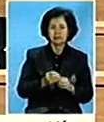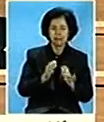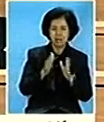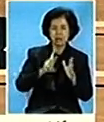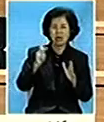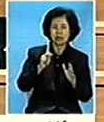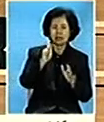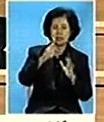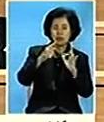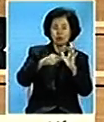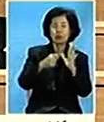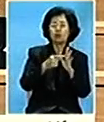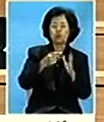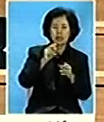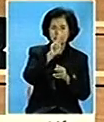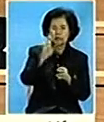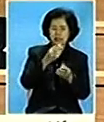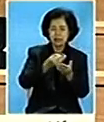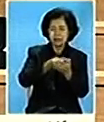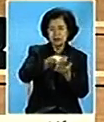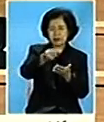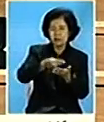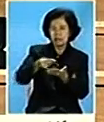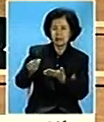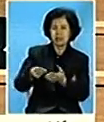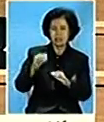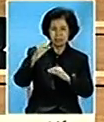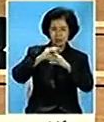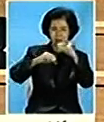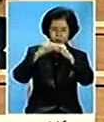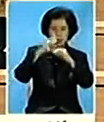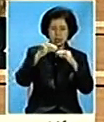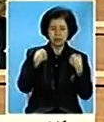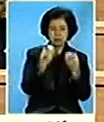การกู้เงินเพื่อใช้จ่ายในโครงการที่มีผลเพียงระยะ